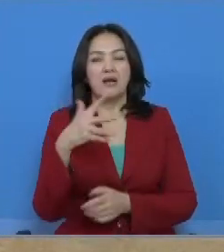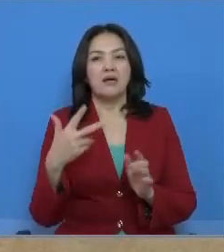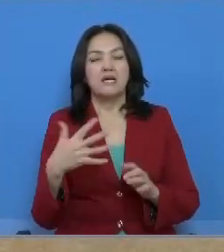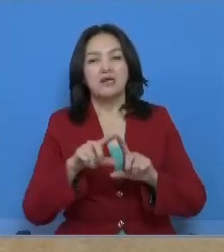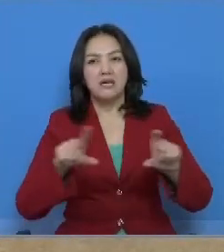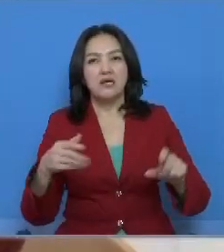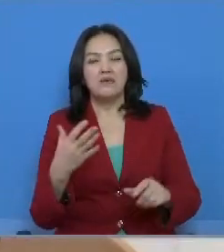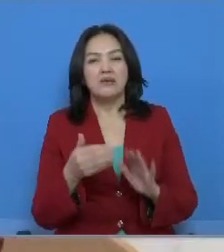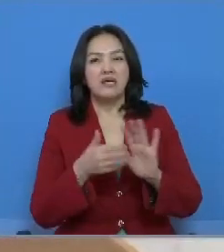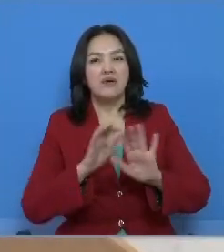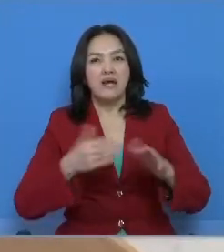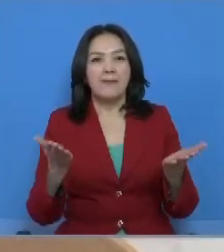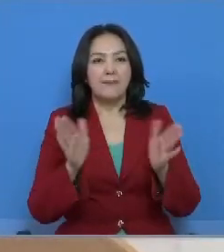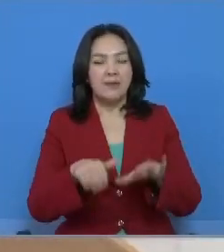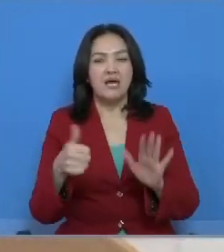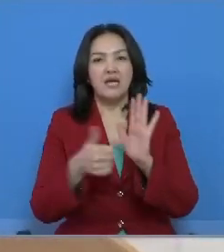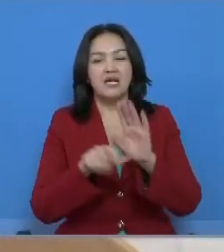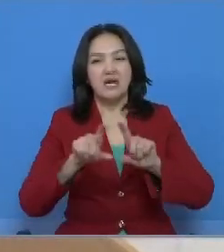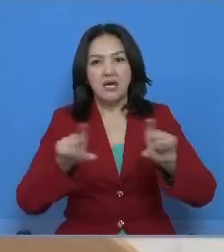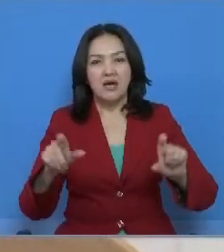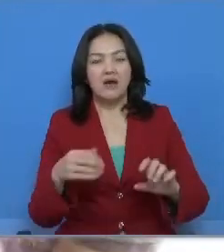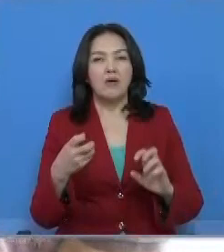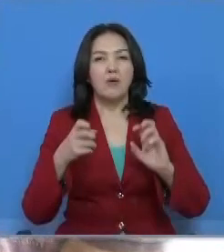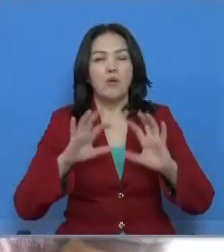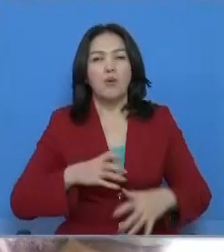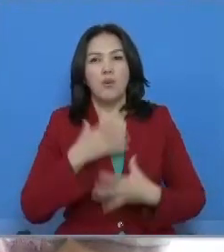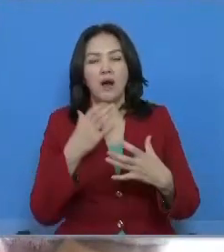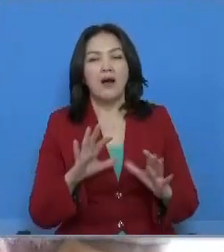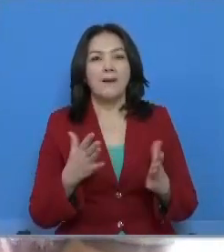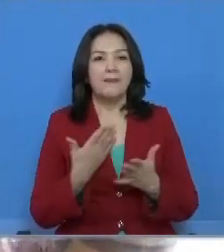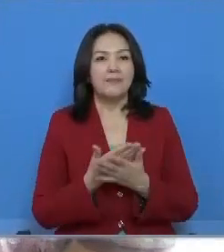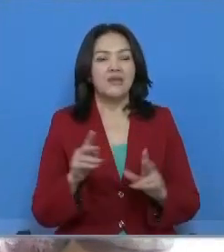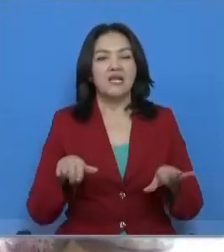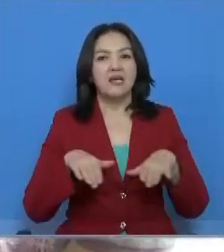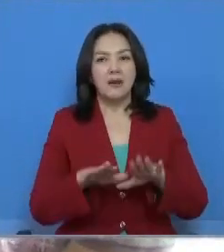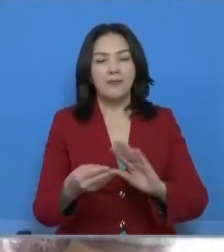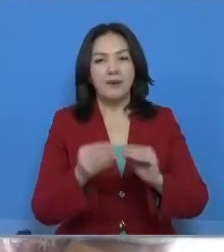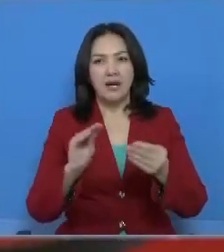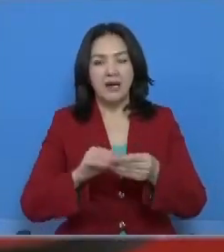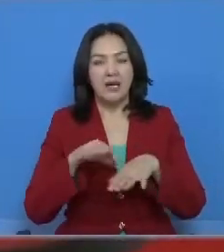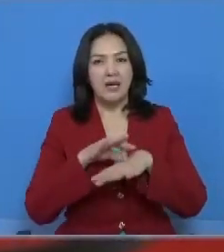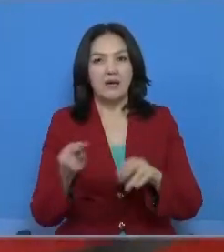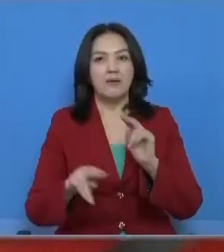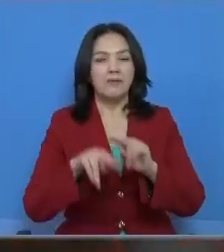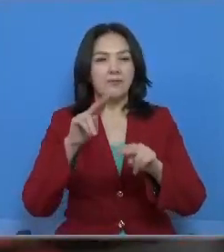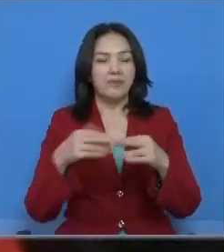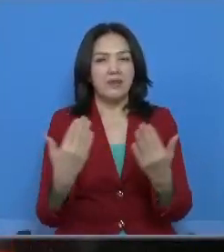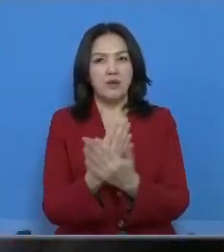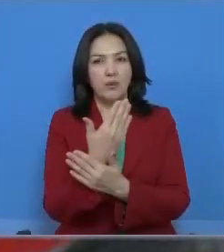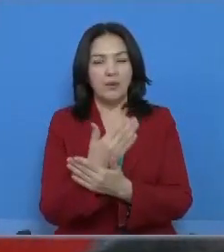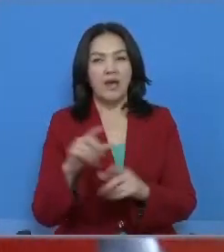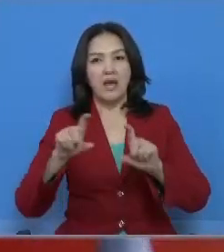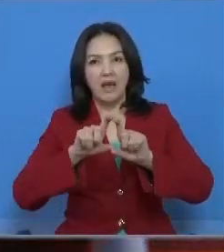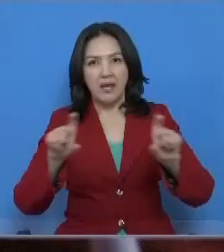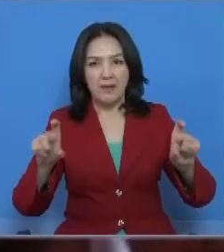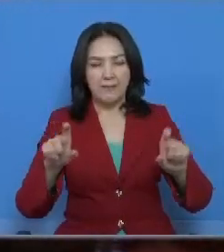школ с дефицитом мест. 6 школ находятся в аварийном состоянии. Для решения проблемы ведется строительство новых